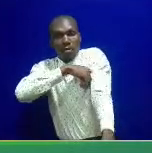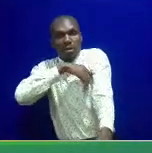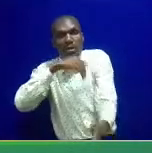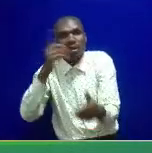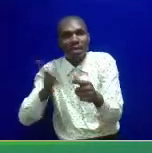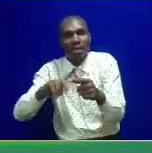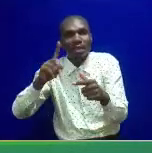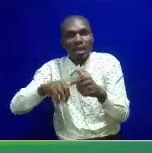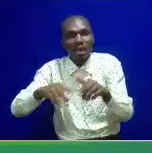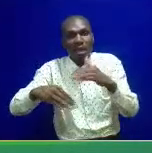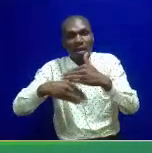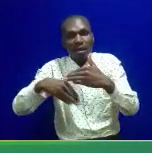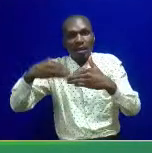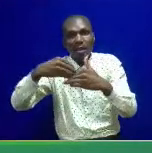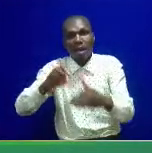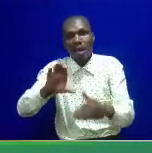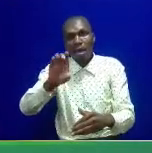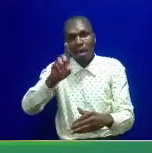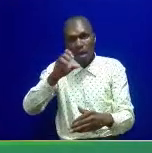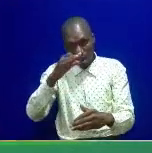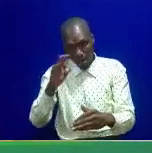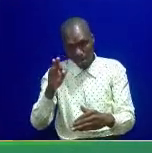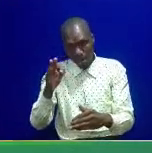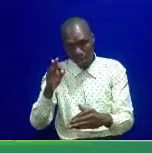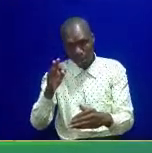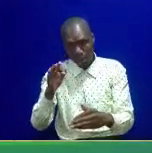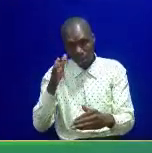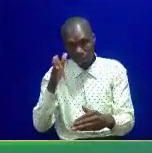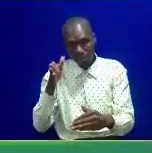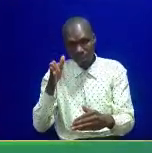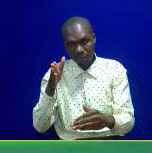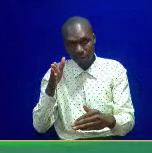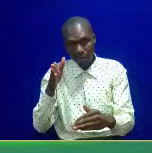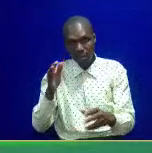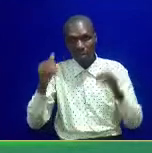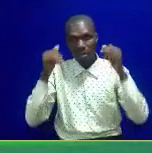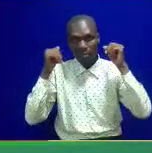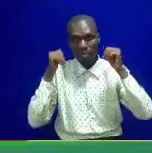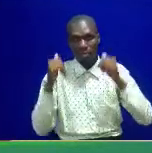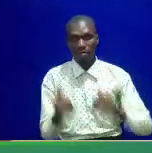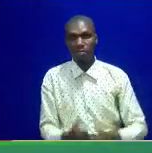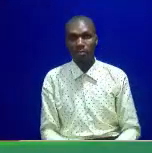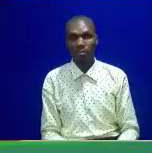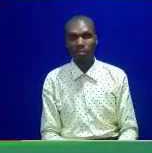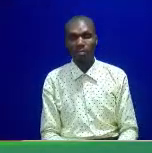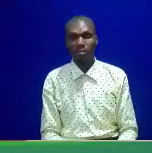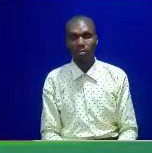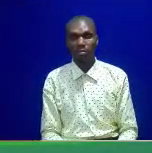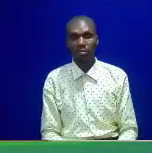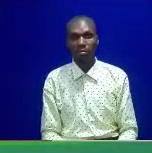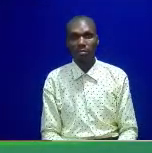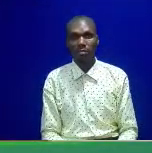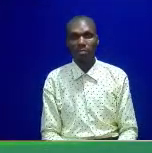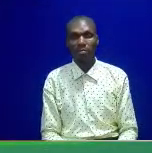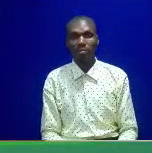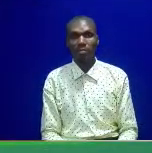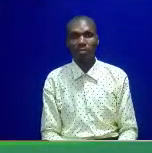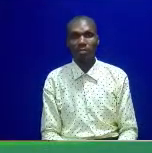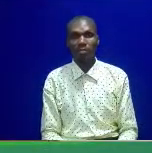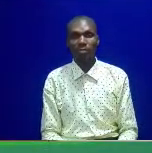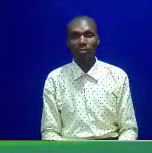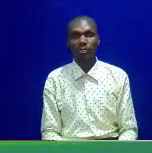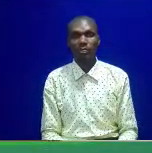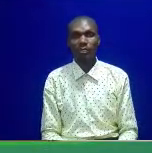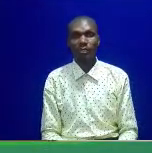ase amagacho amanene a CDF ase umochie unyamira. Kila mtu mwenye ameapply kwa